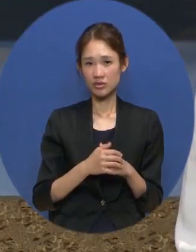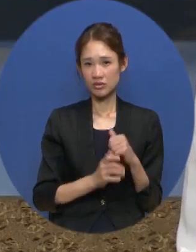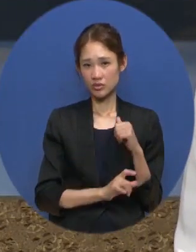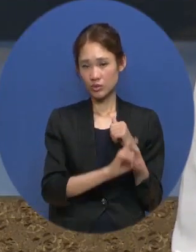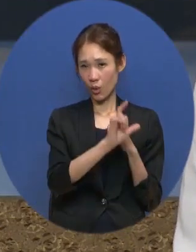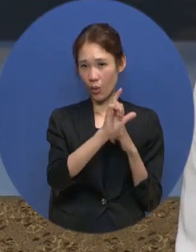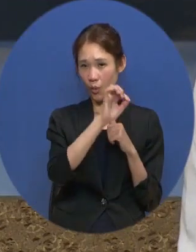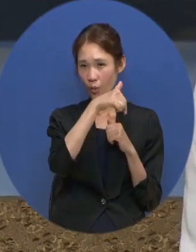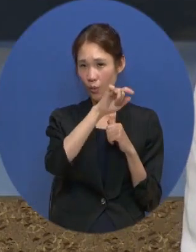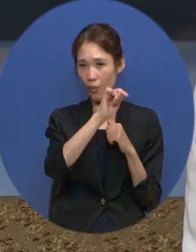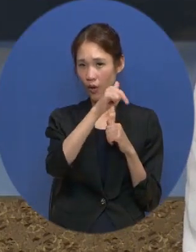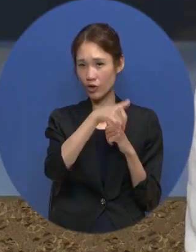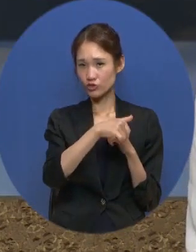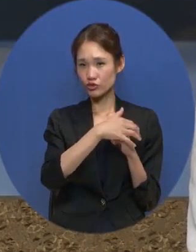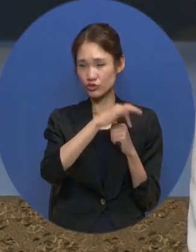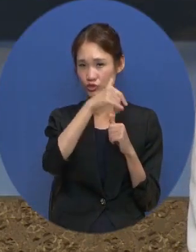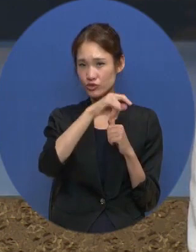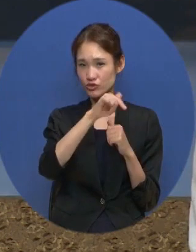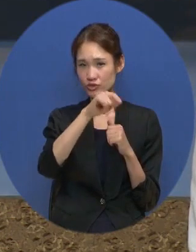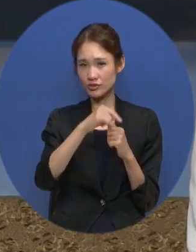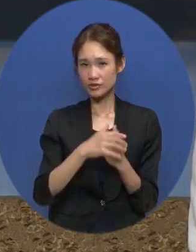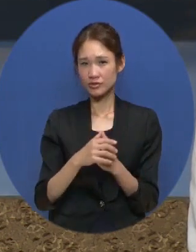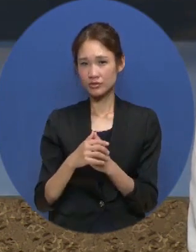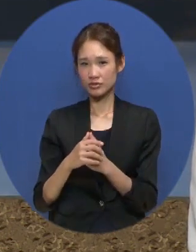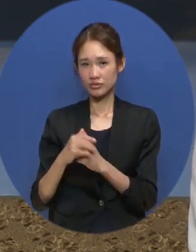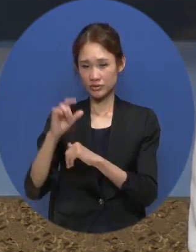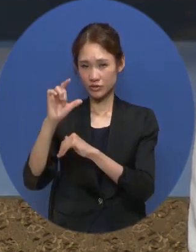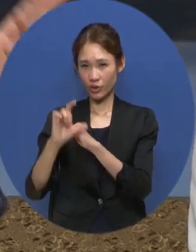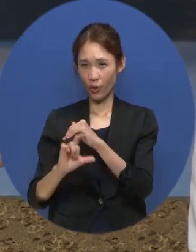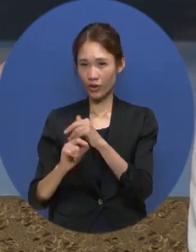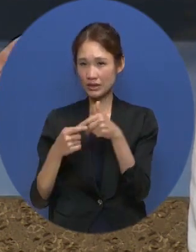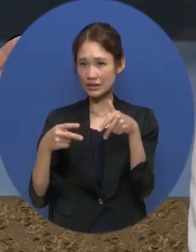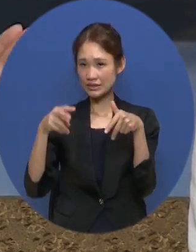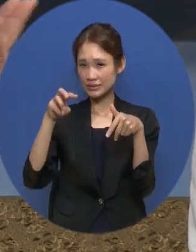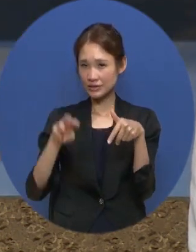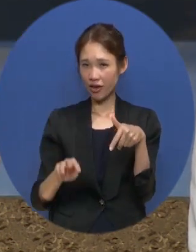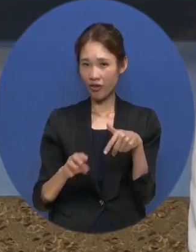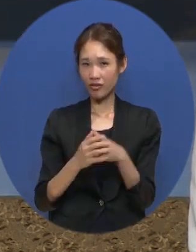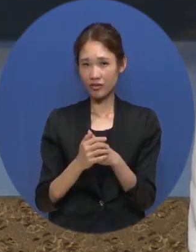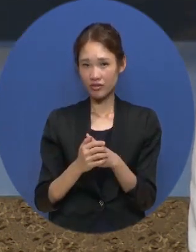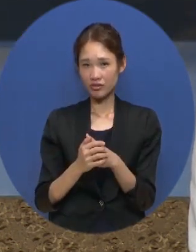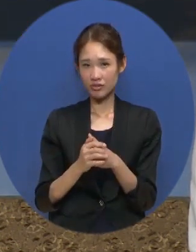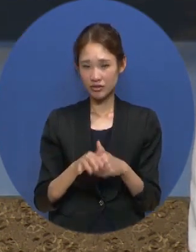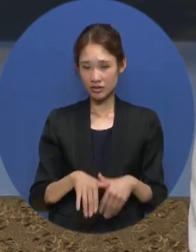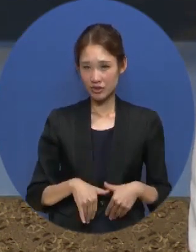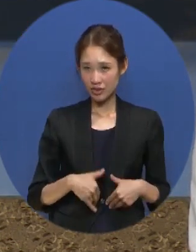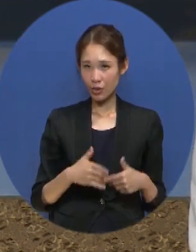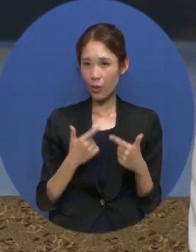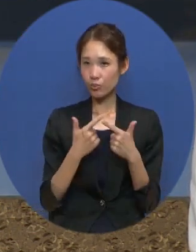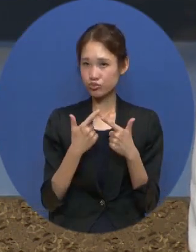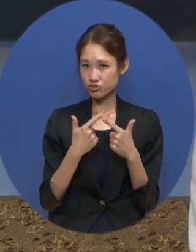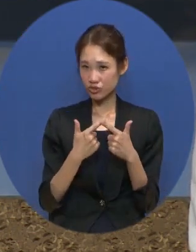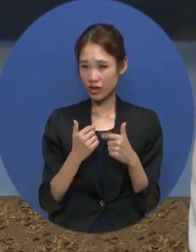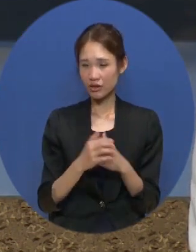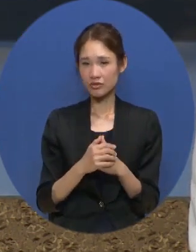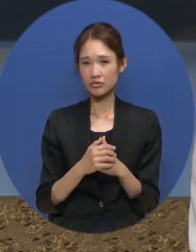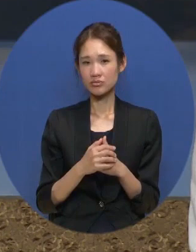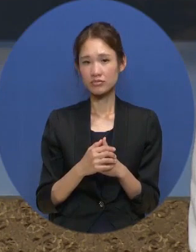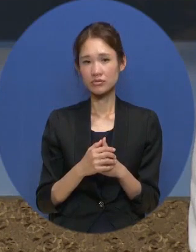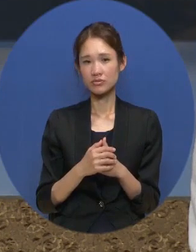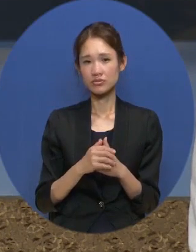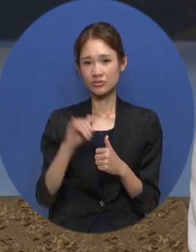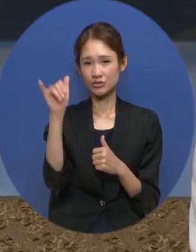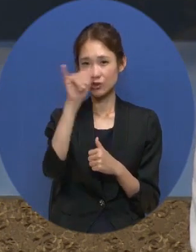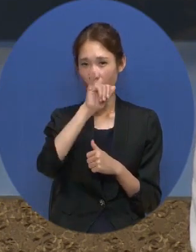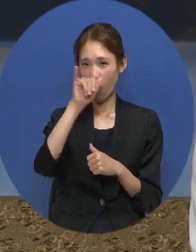동쪽으로는 원주, 춘천. 아. 서쪽으로는 뭐 인천 그렇게 있고 남쪽으로는 부산. 그렇죠.